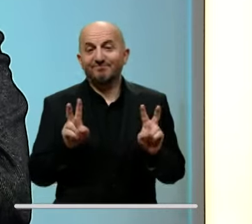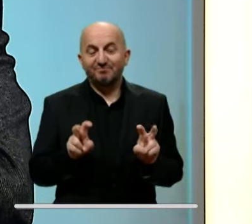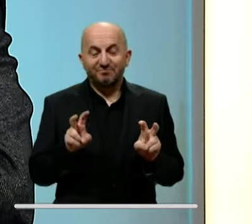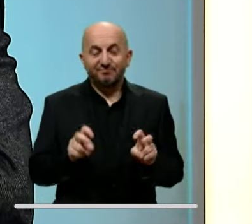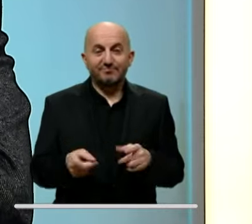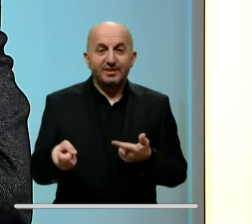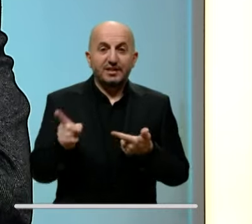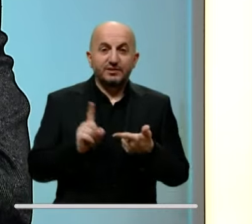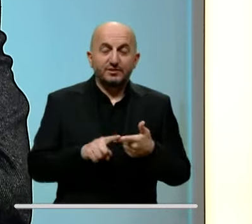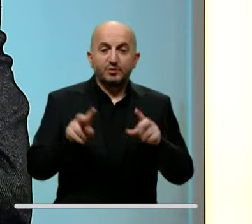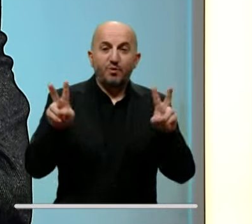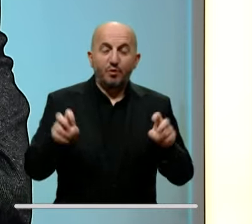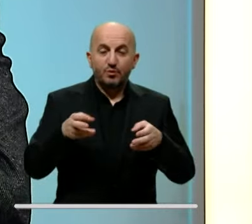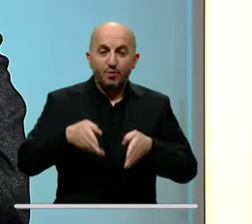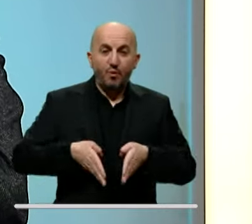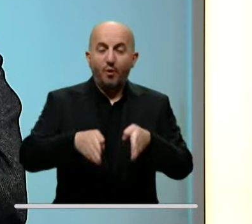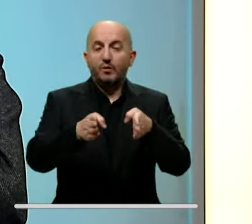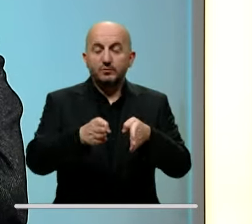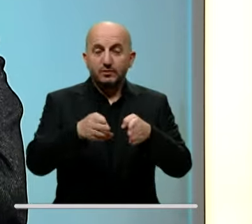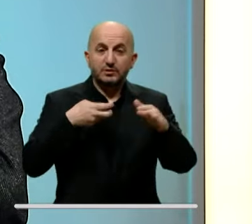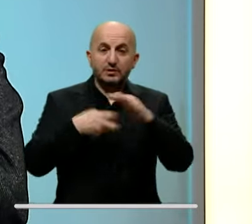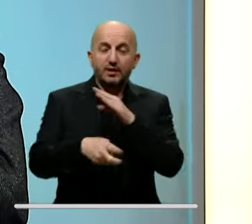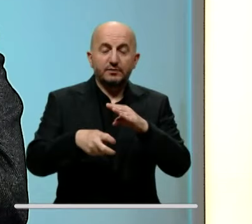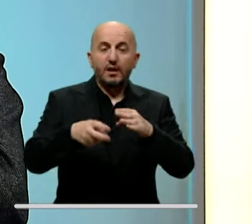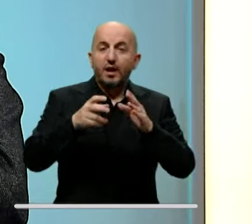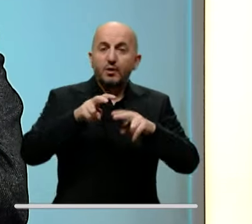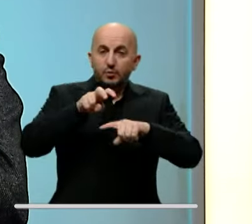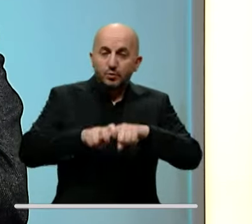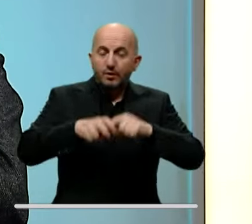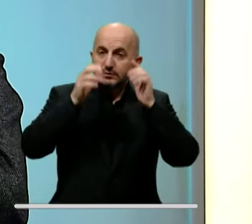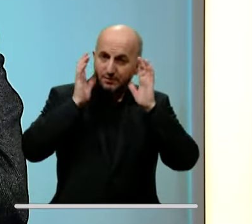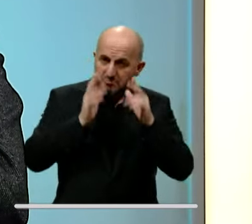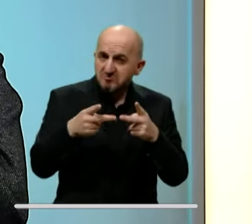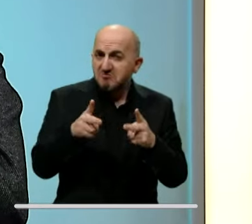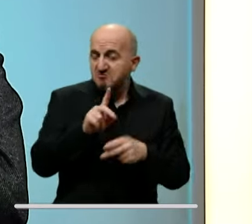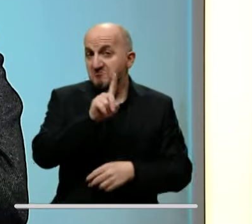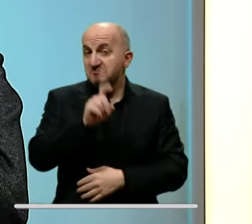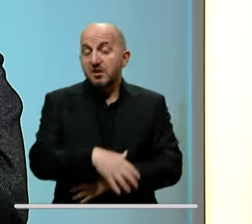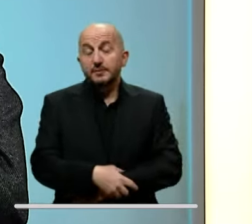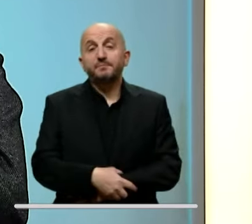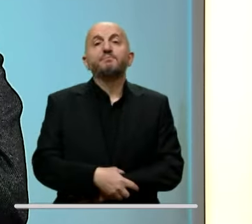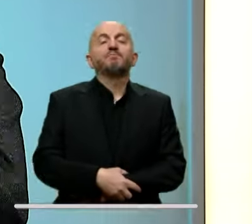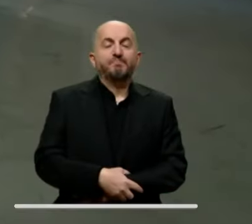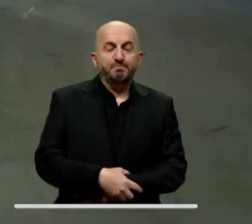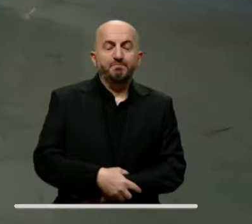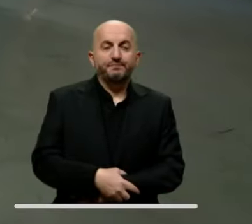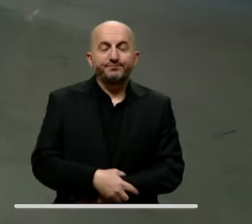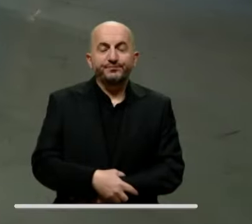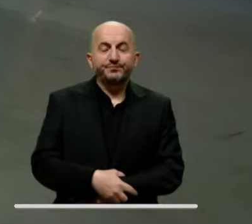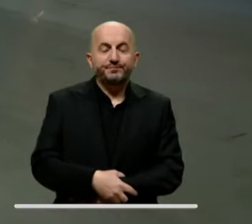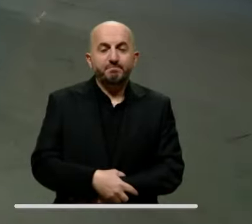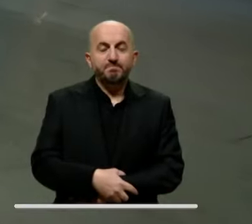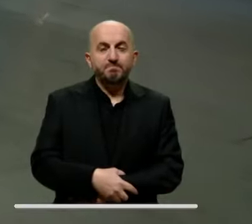husus Yoldayken diyor hani Eee namazımı Eee Kıla oturarak öyle hatırlıyorum değil tren de